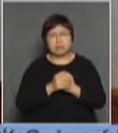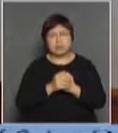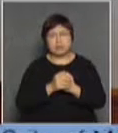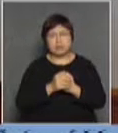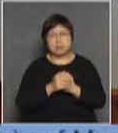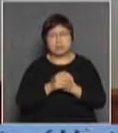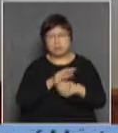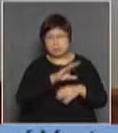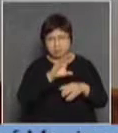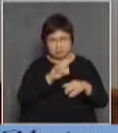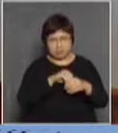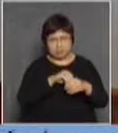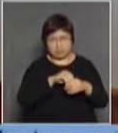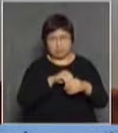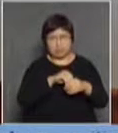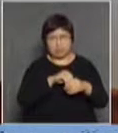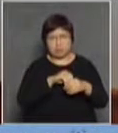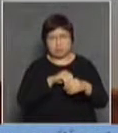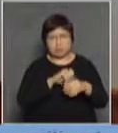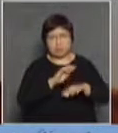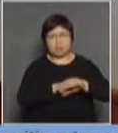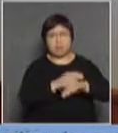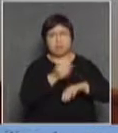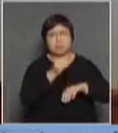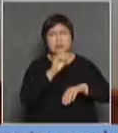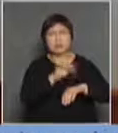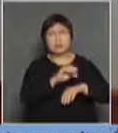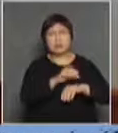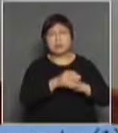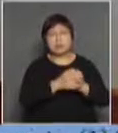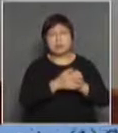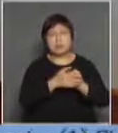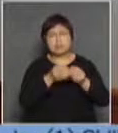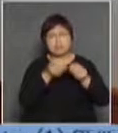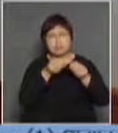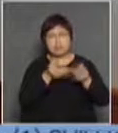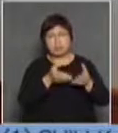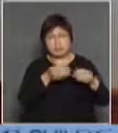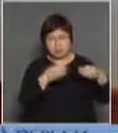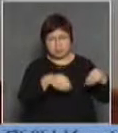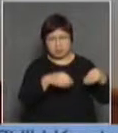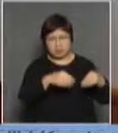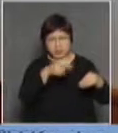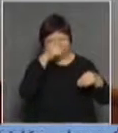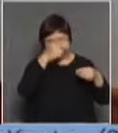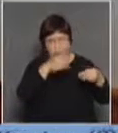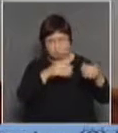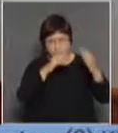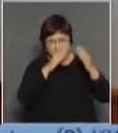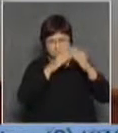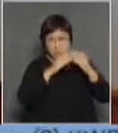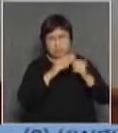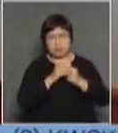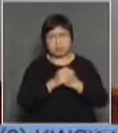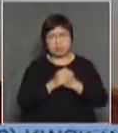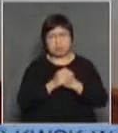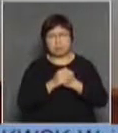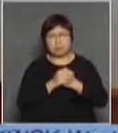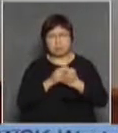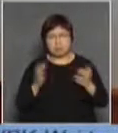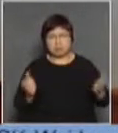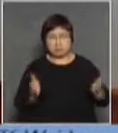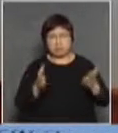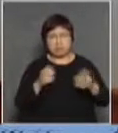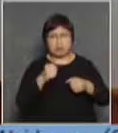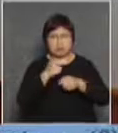包括留了7億元給予這個教育局加強這個推廣職